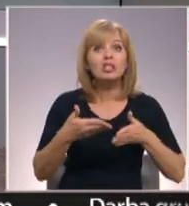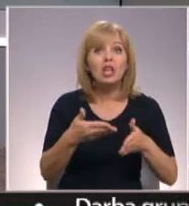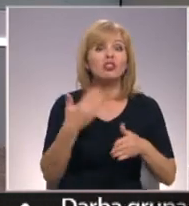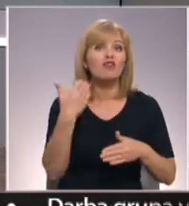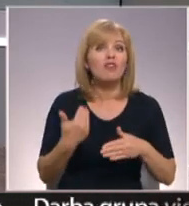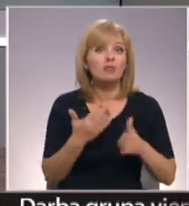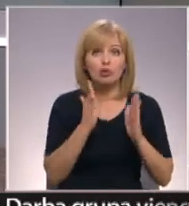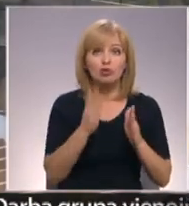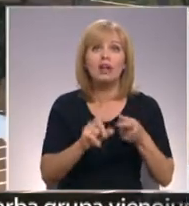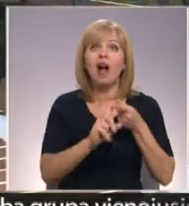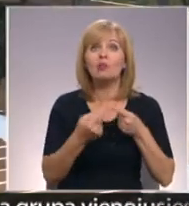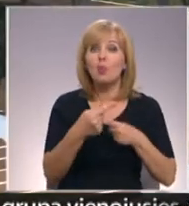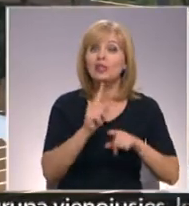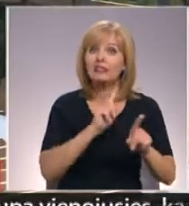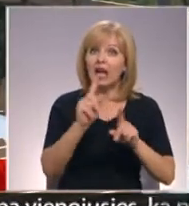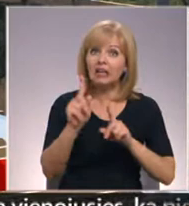Ikīns.